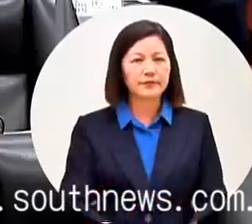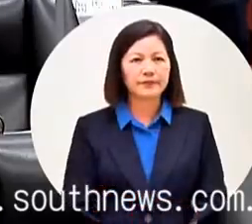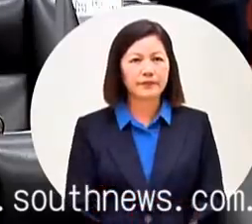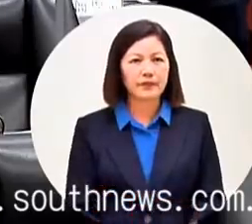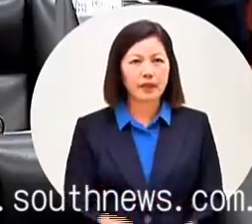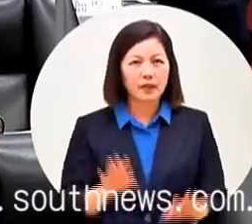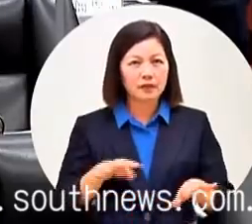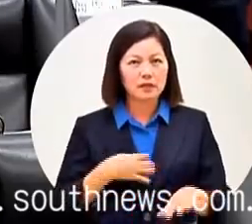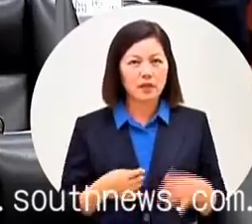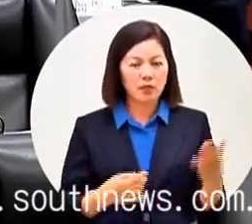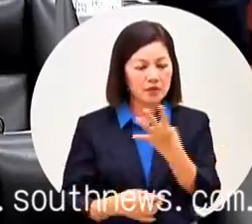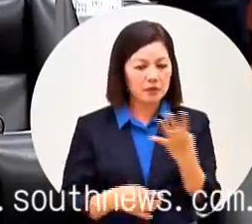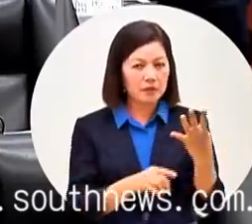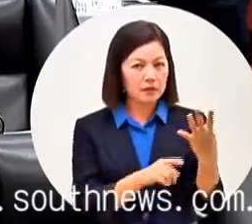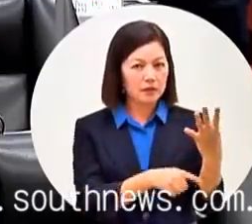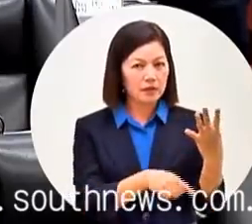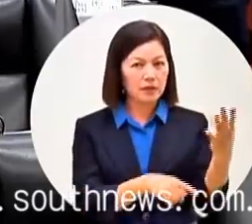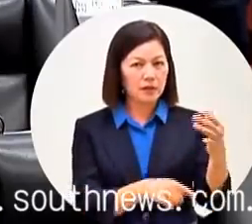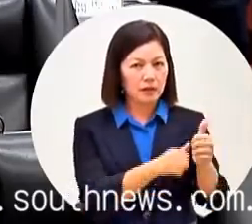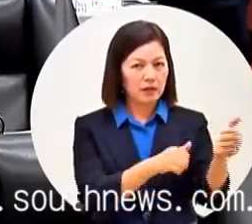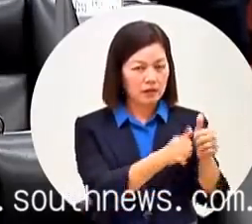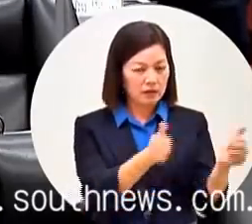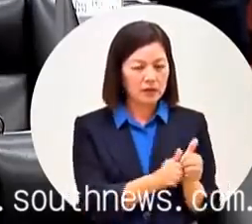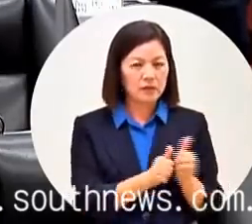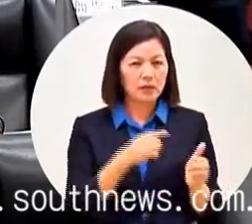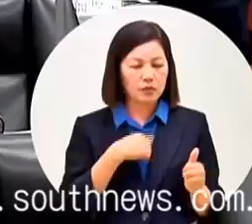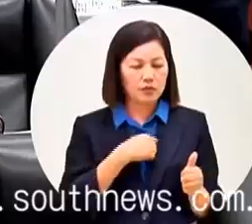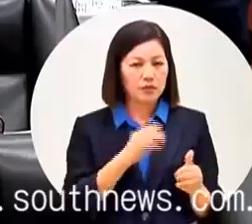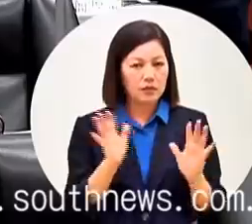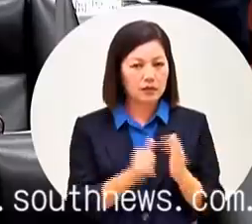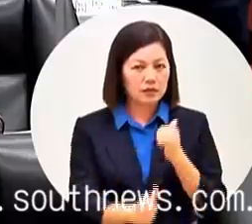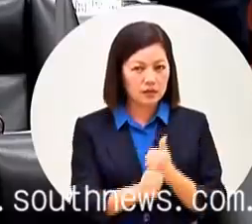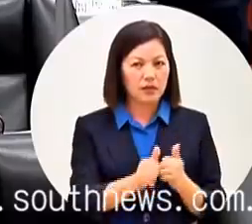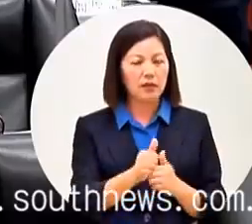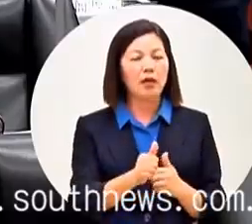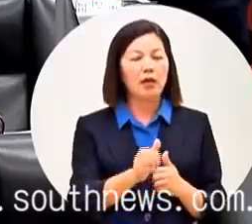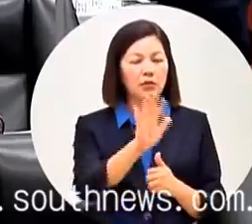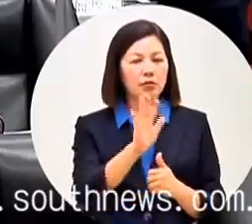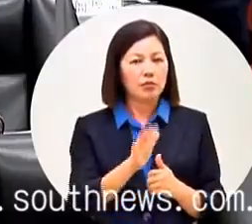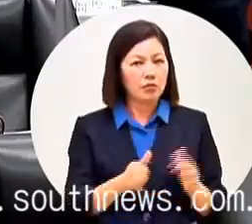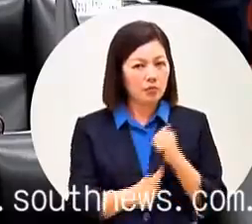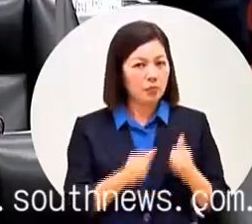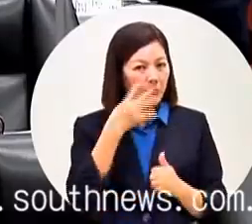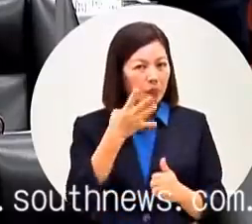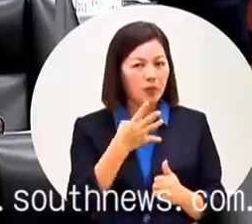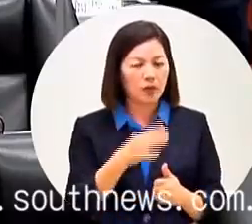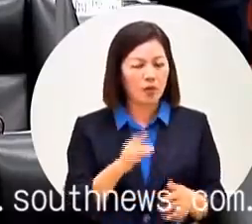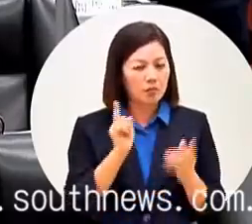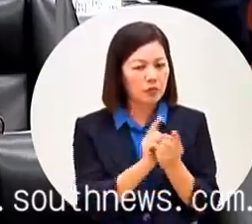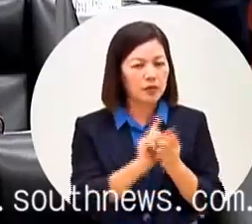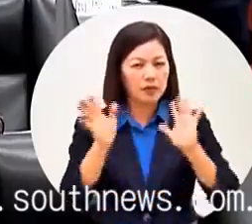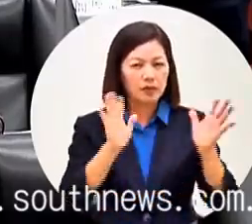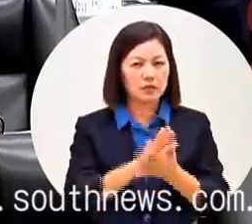们四位男生都有小孩。我自己的小朋友今年刚出生，不到四个月。我们对于小朋友的未